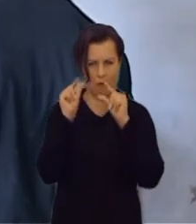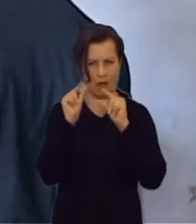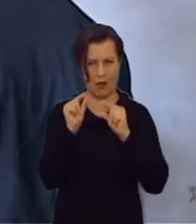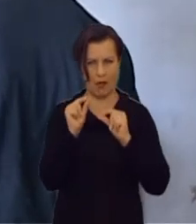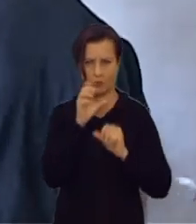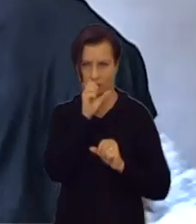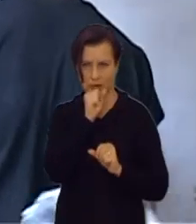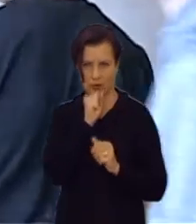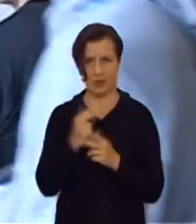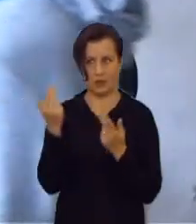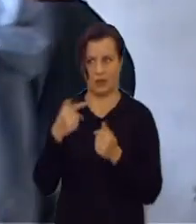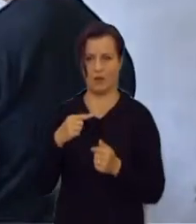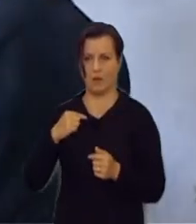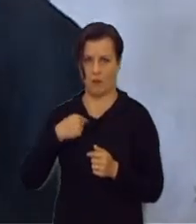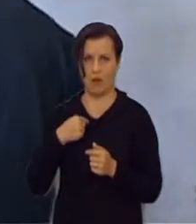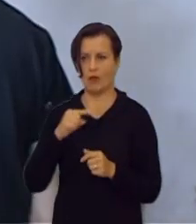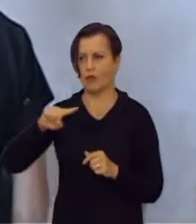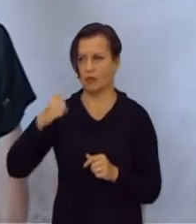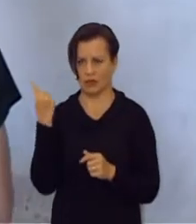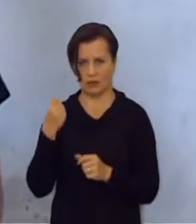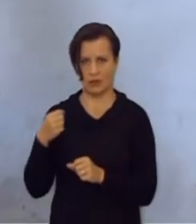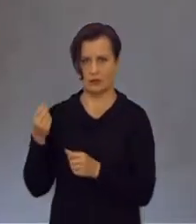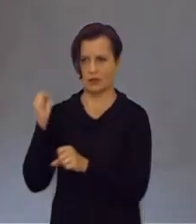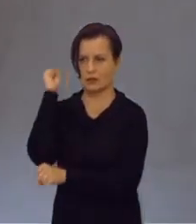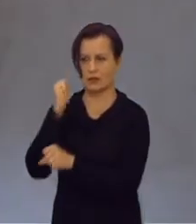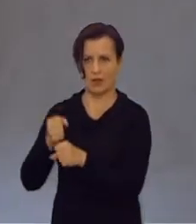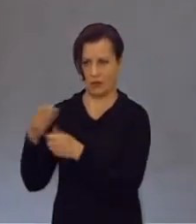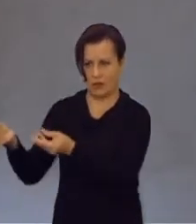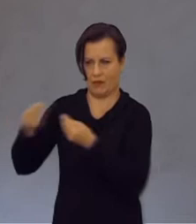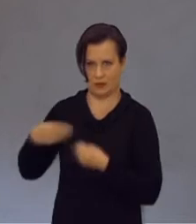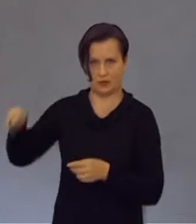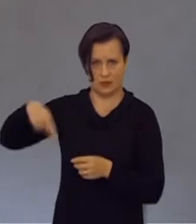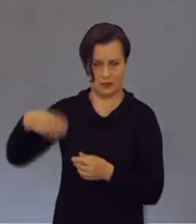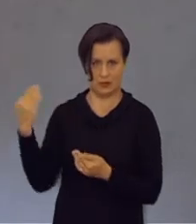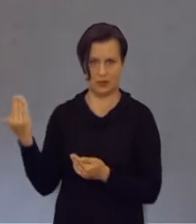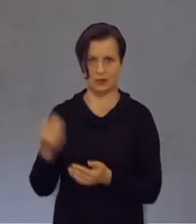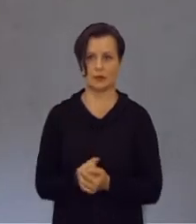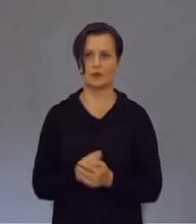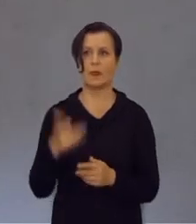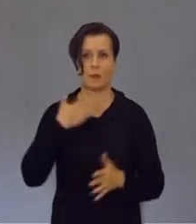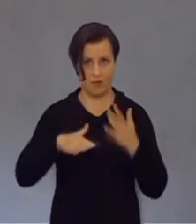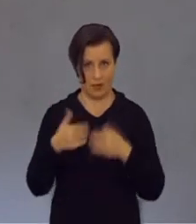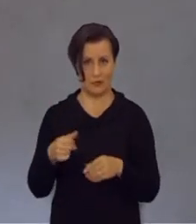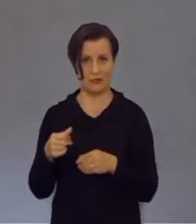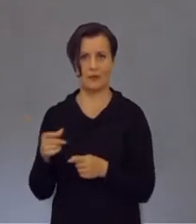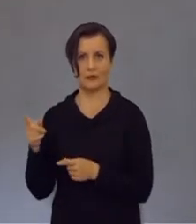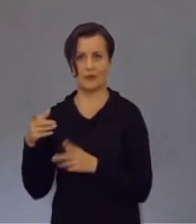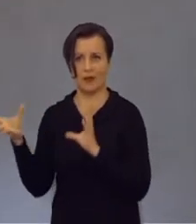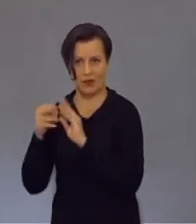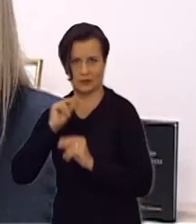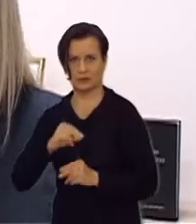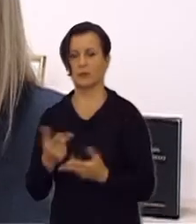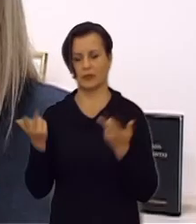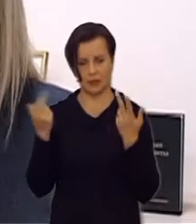mažutę paslaptį, tai yra mano pirmasis direktorius, mano pirmas darbdavys. Tai malonu bendradarbiauti. Iš tikrųjų